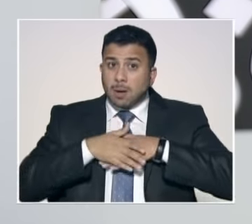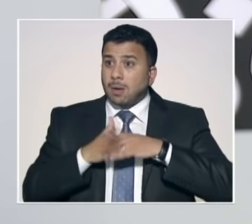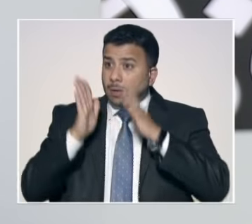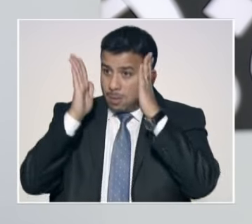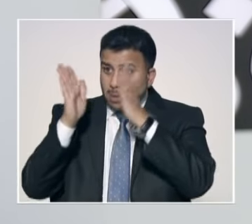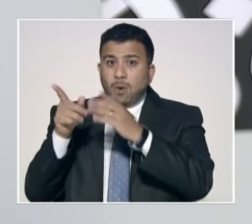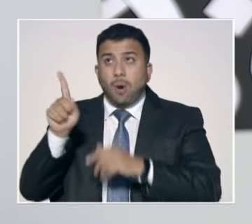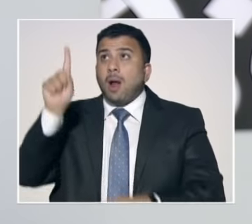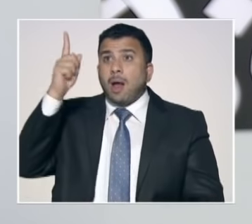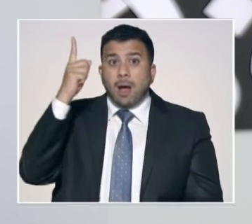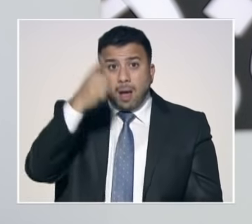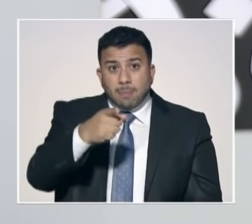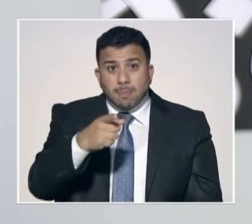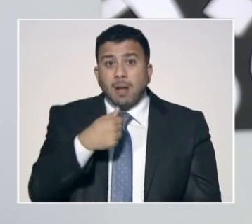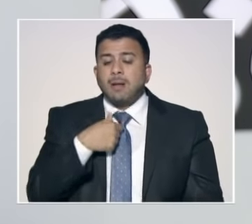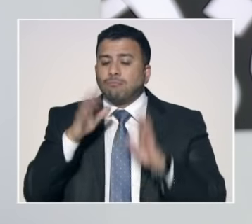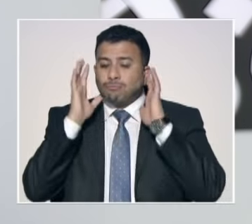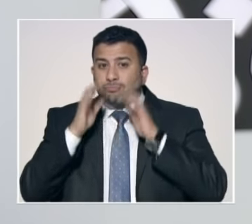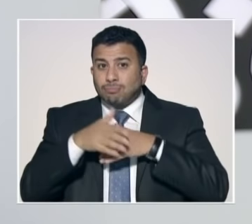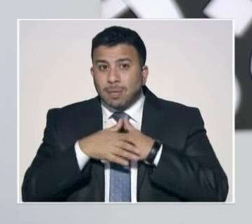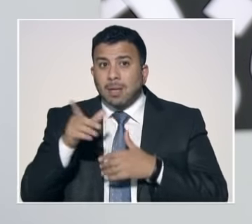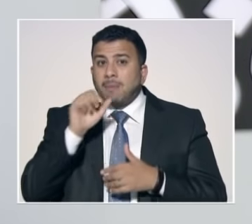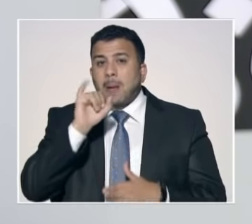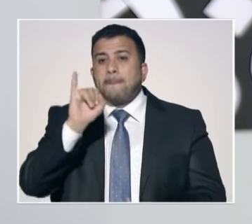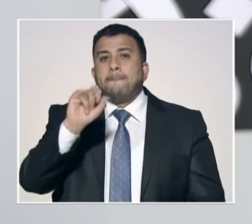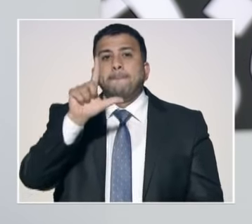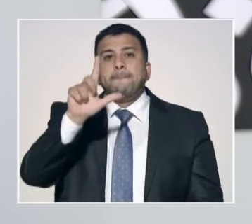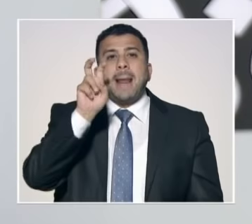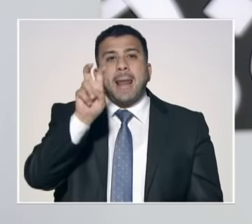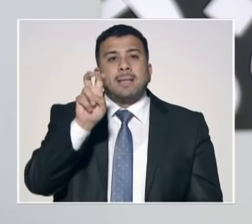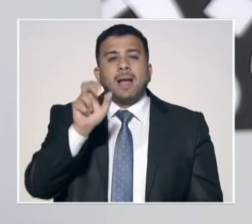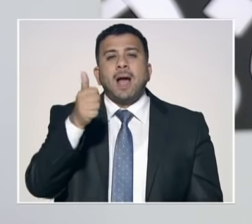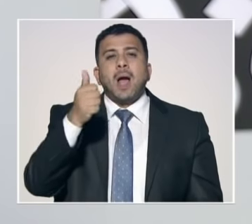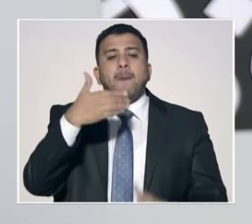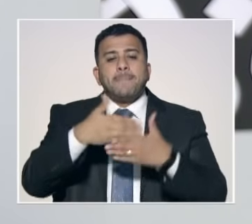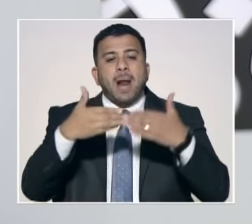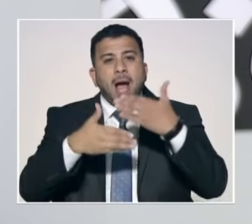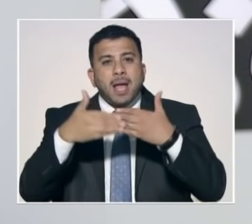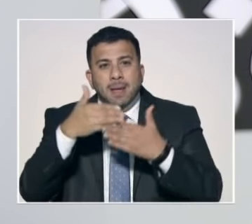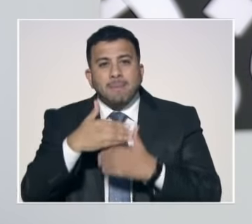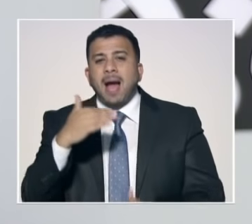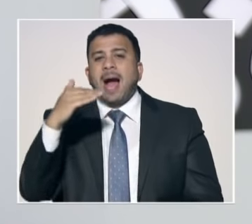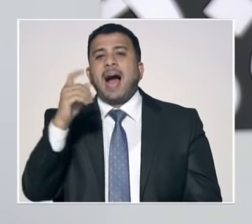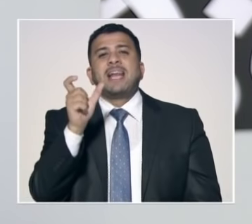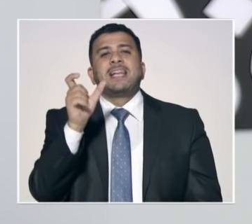جل وعلا باتباعها، اتبع ملة إبراهيم حنيفا وما كان من المشركين.